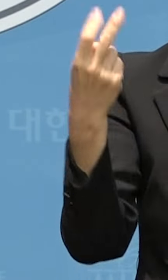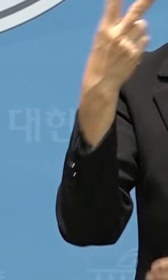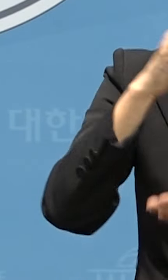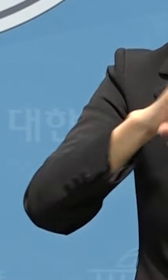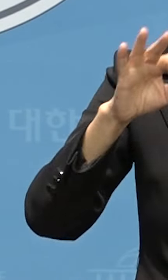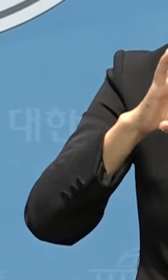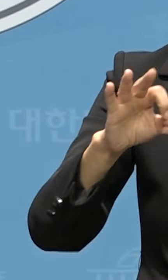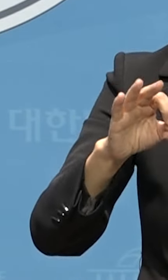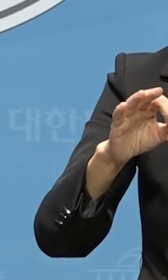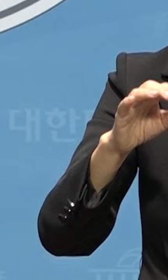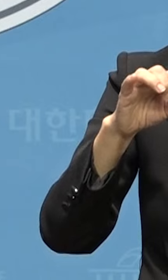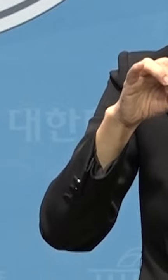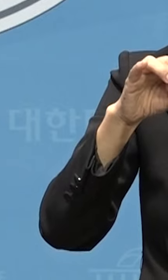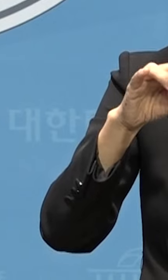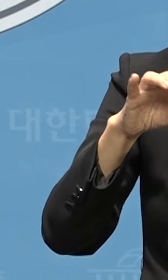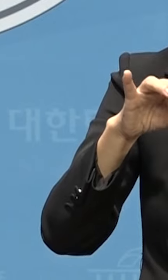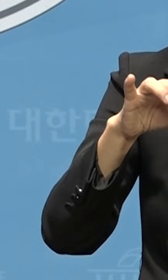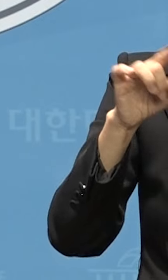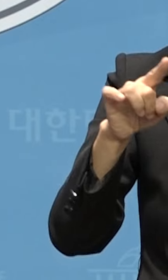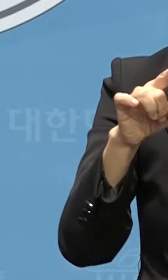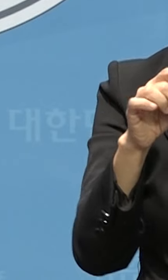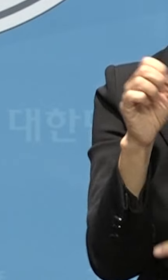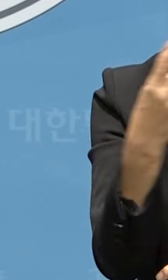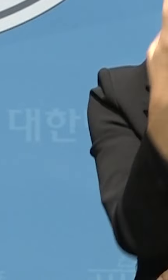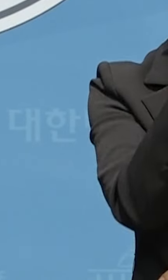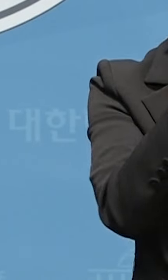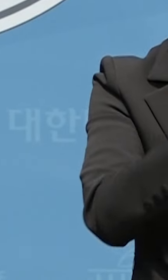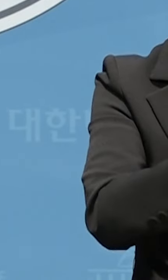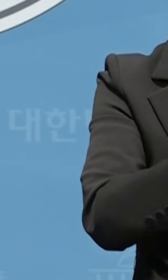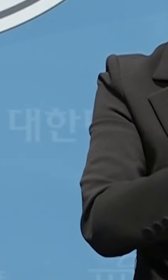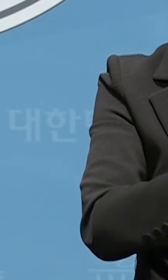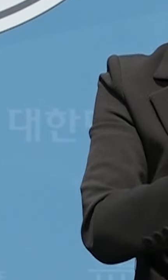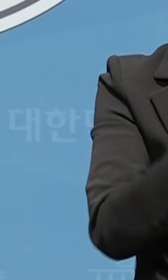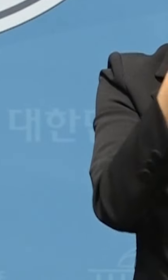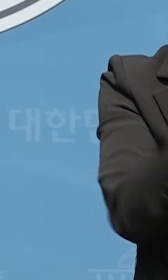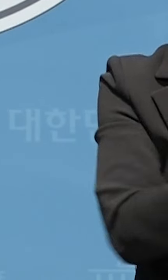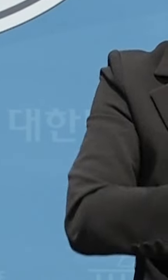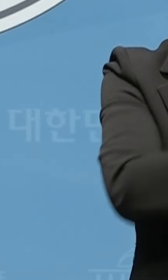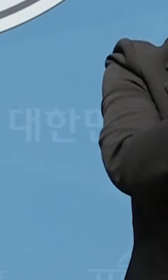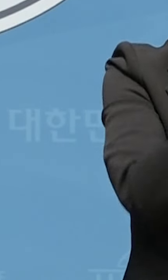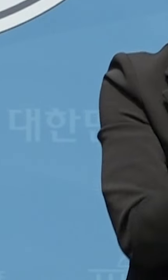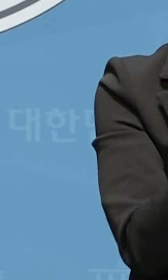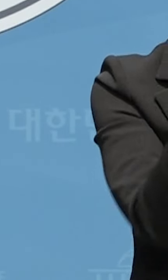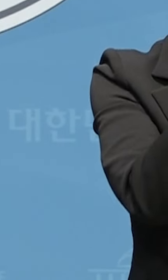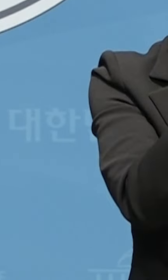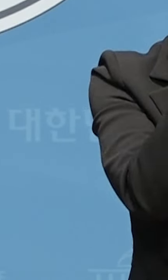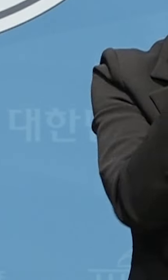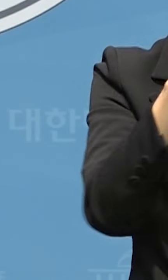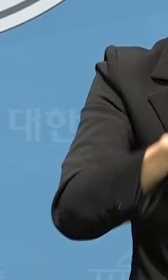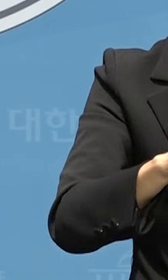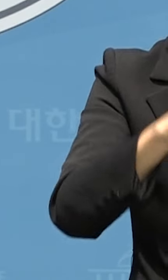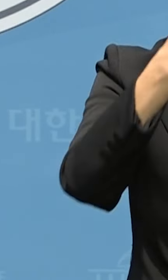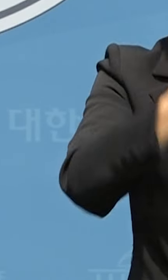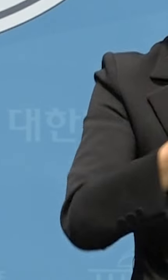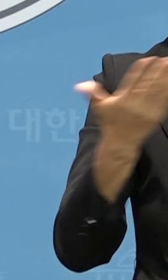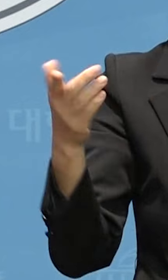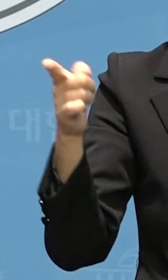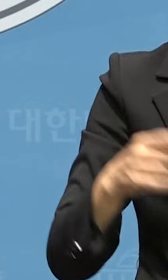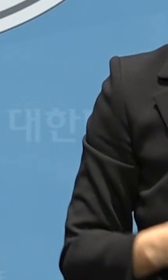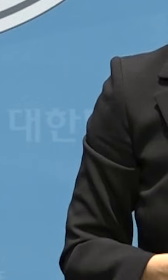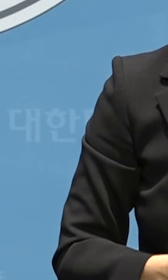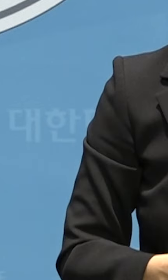죄악시하며 민주당 죽이기 수사를 했으나 뚜렷한 성과가 없었습니다. 지난